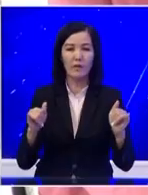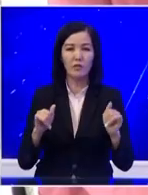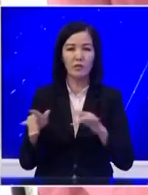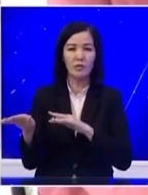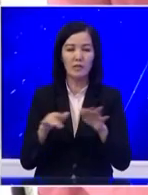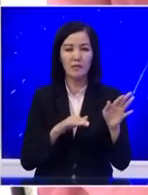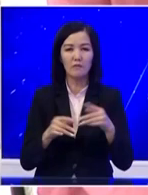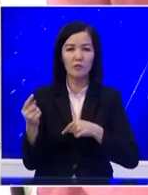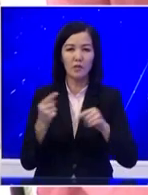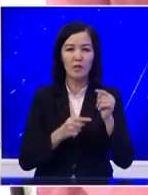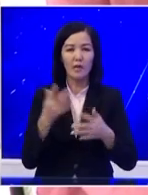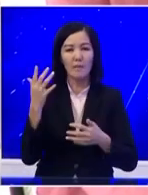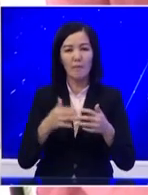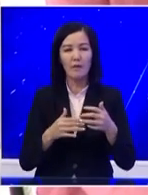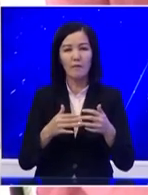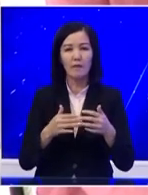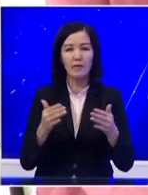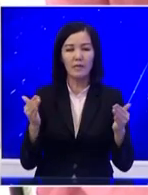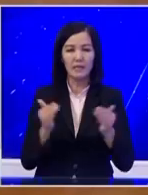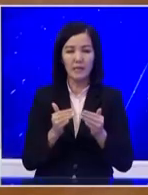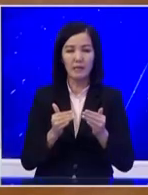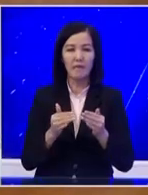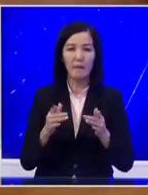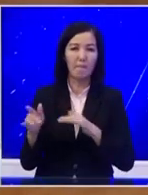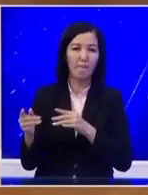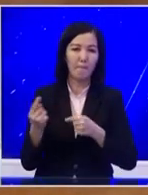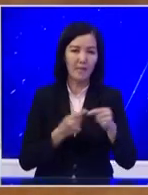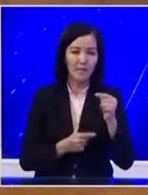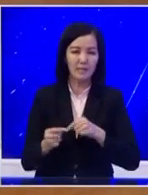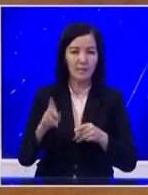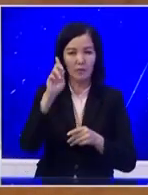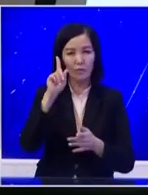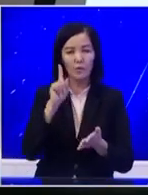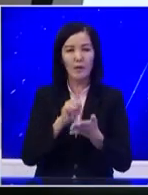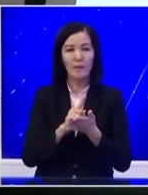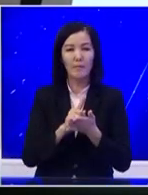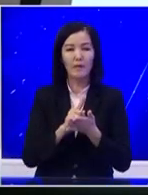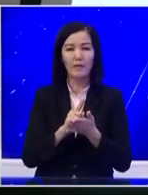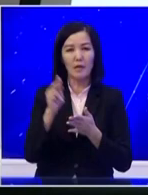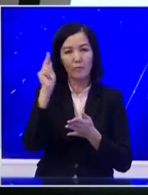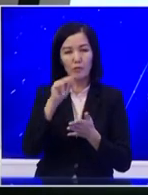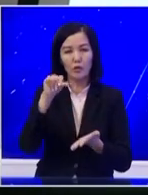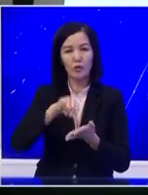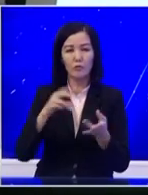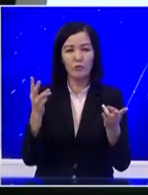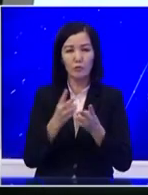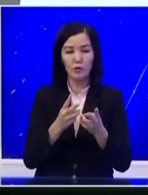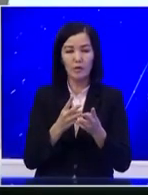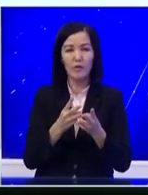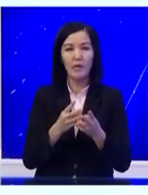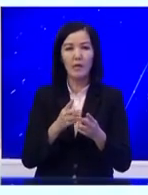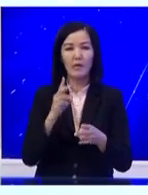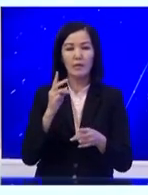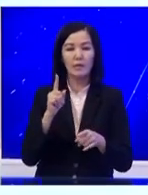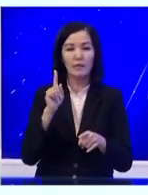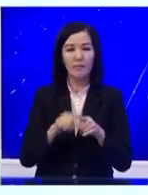стране субъектов малого и среднего бизнеса. Обязательное требование государственной программы – пройти обучение. Одно из ее направлений – краткосрочное